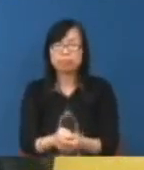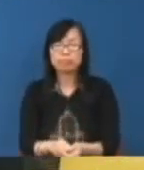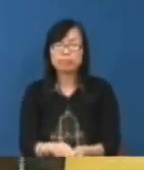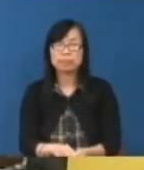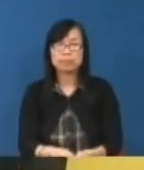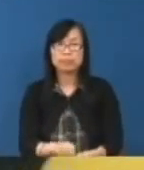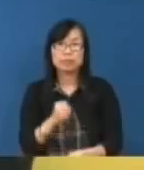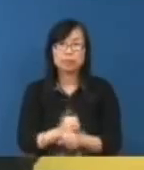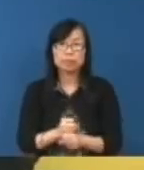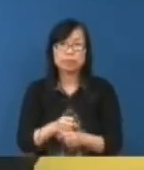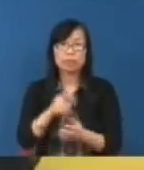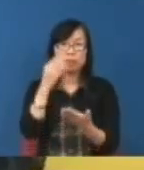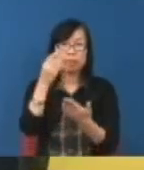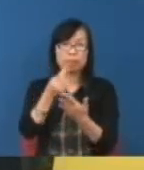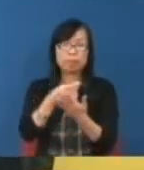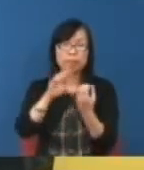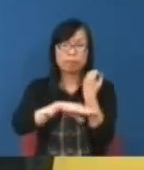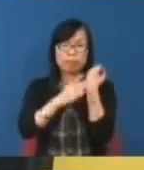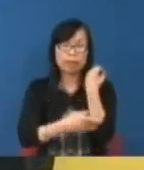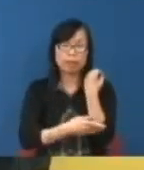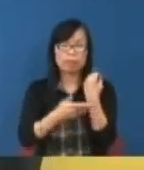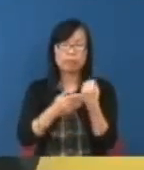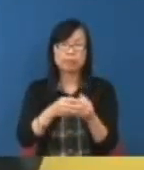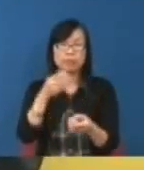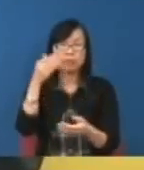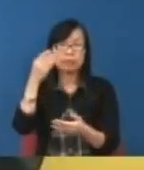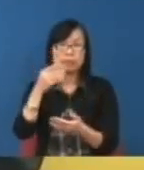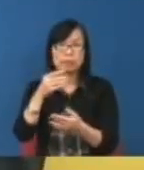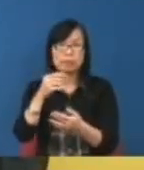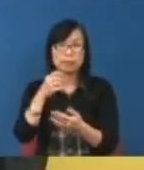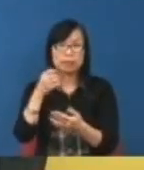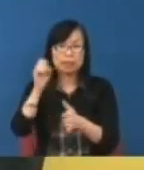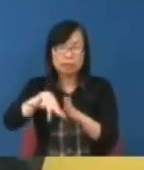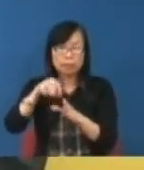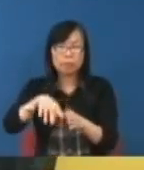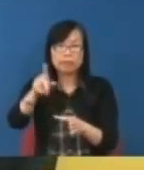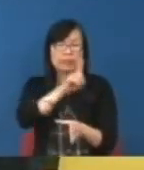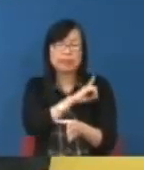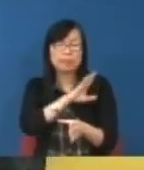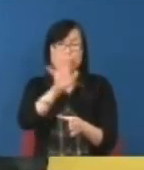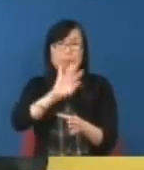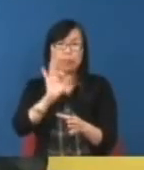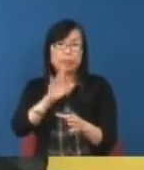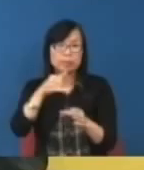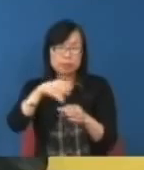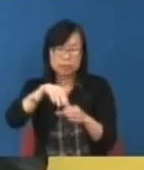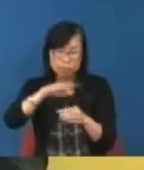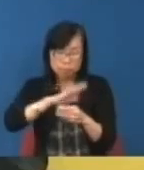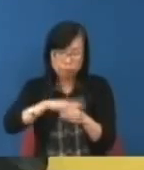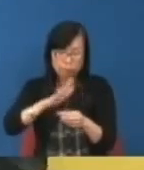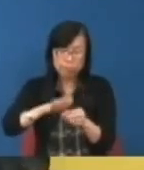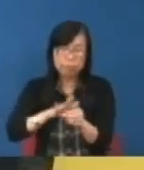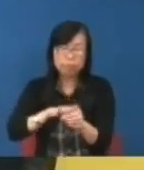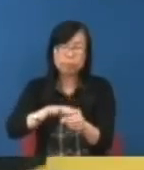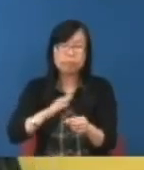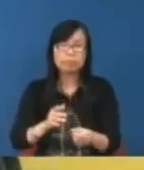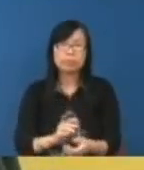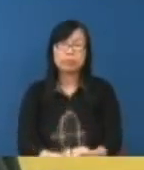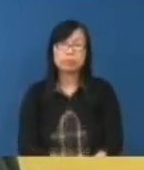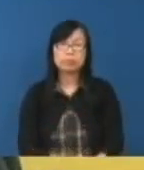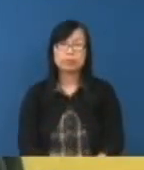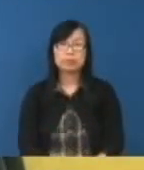整咗個法律嘅漏洞出嚟，而呢個法律漏洞係充滿咗歧視嘅。你自己唔去修補，過咗十幾年啊，哥，係咪？好啦，